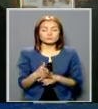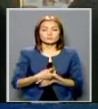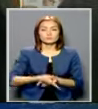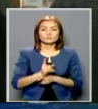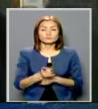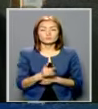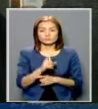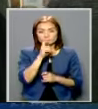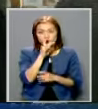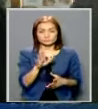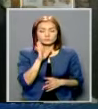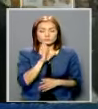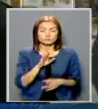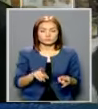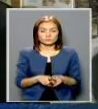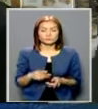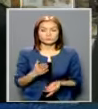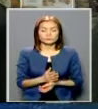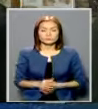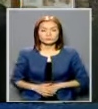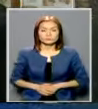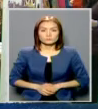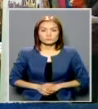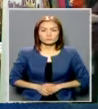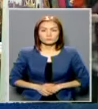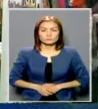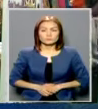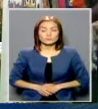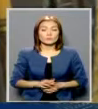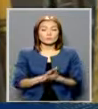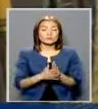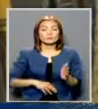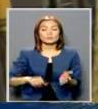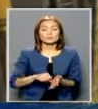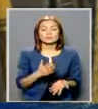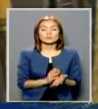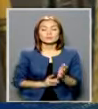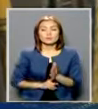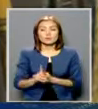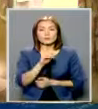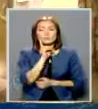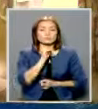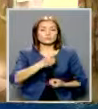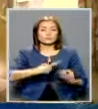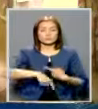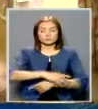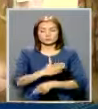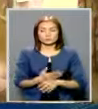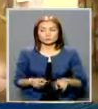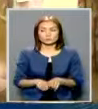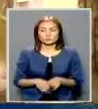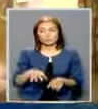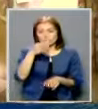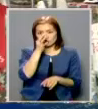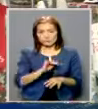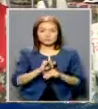рыбу, неплохо. Вода тоже прибывает. На мероприятии присутствовали начинающие молодые предприниматели. Они